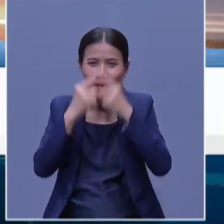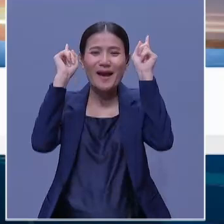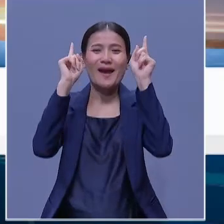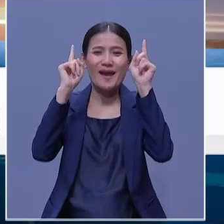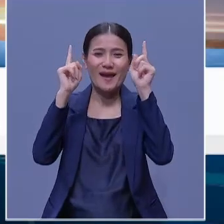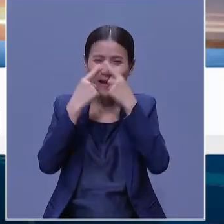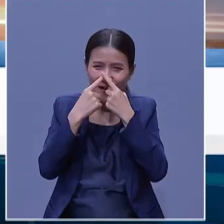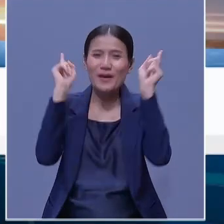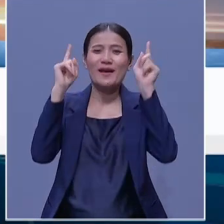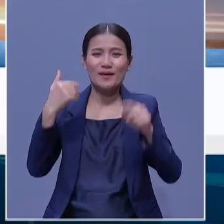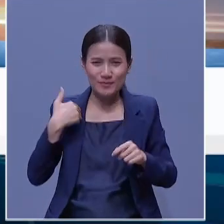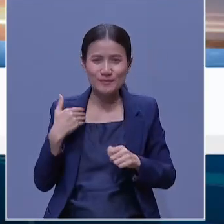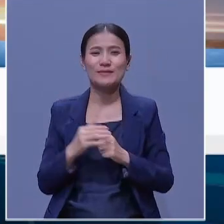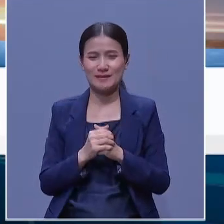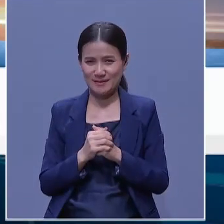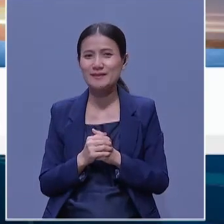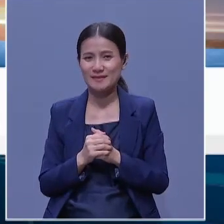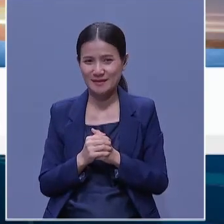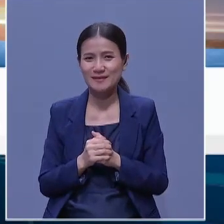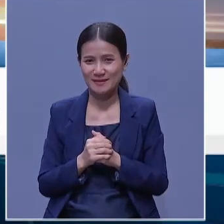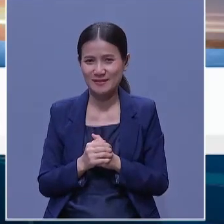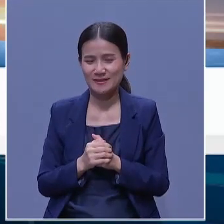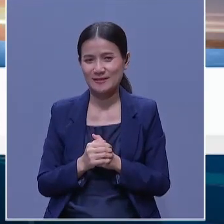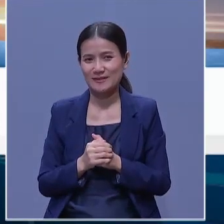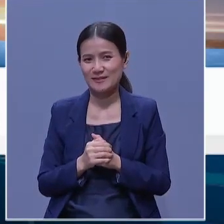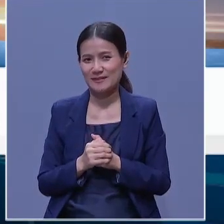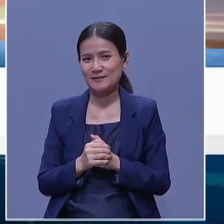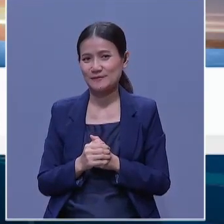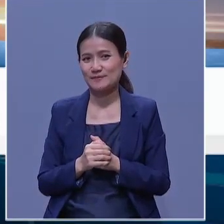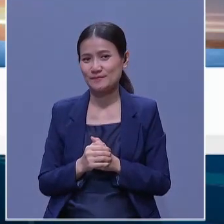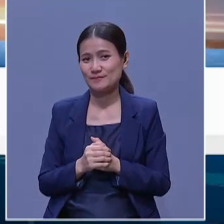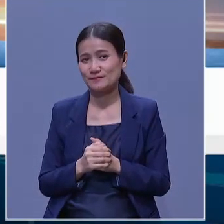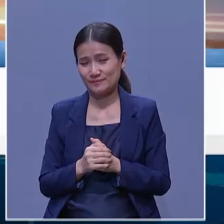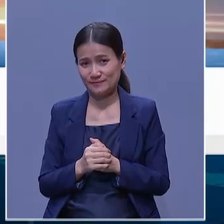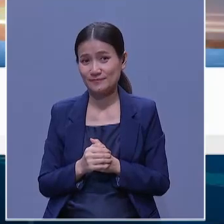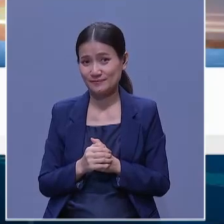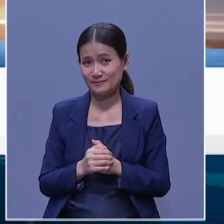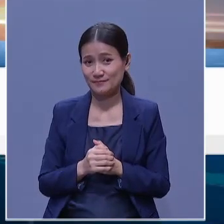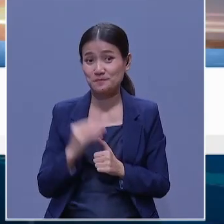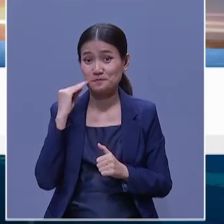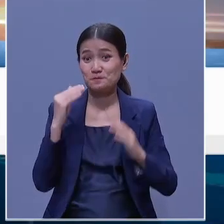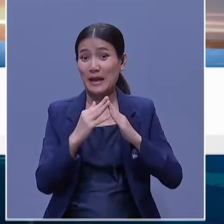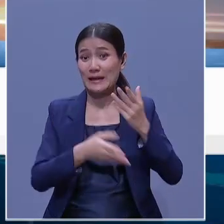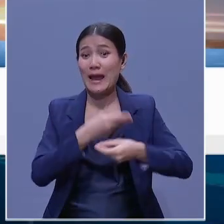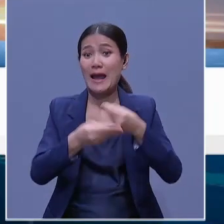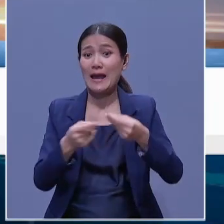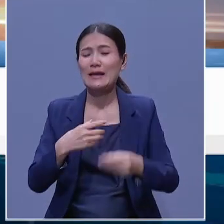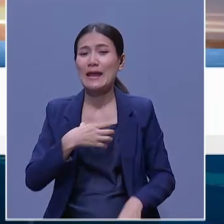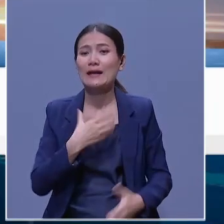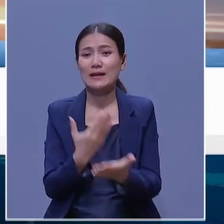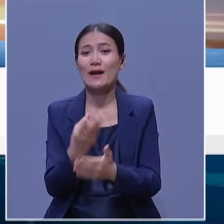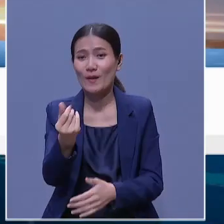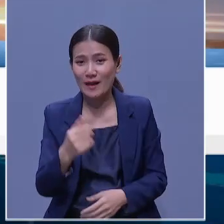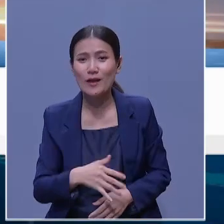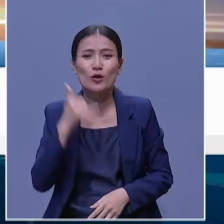รรย์ยิ่งนักนะครับแล้วยังมีการบอกด้วยว่าเปิดข้อเสนอราคาที่สามารถจับต้องได้โทรมาเลยใครอยากสั